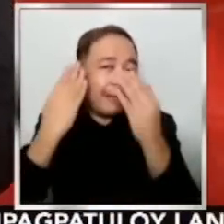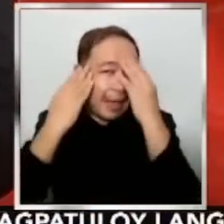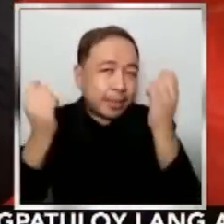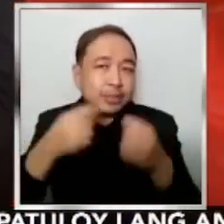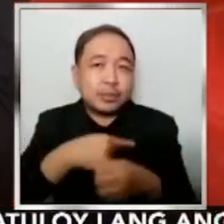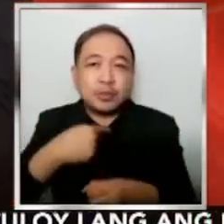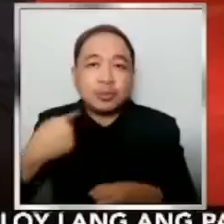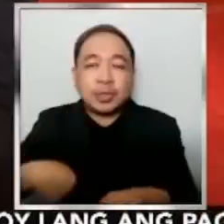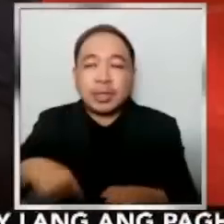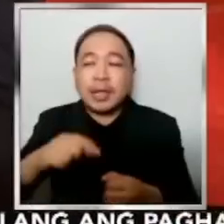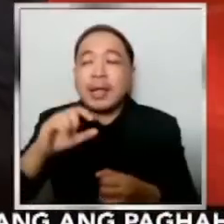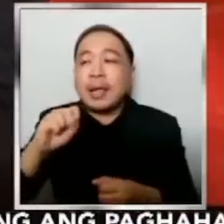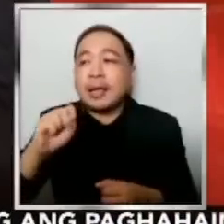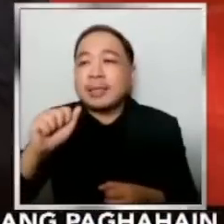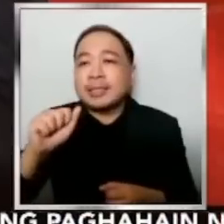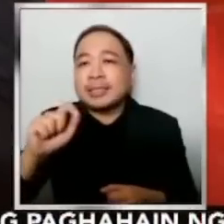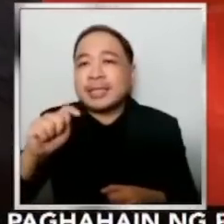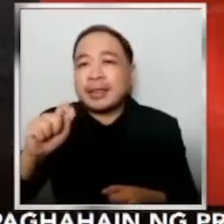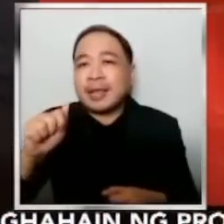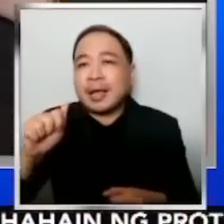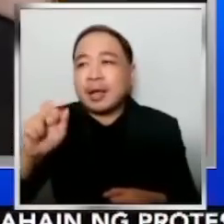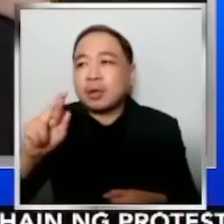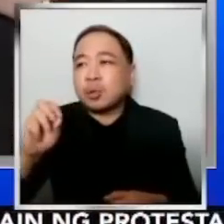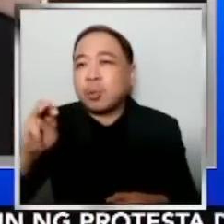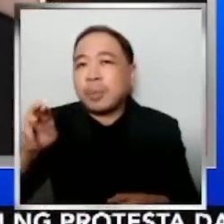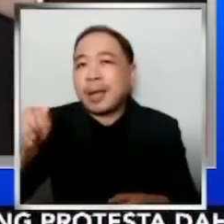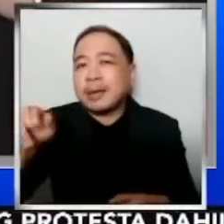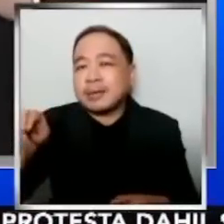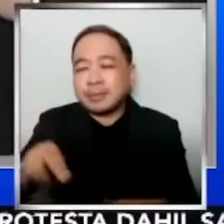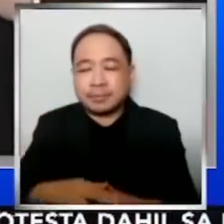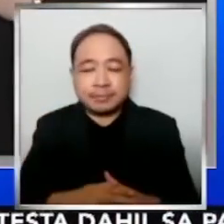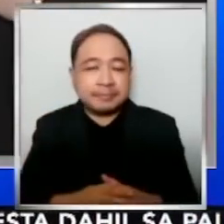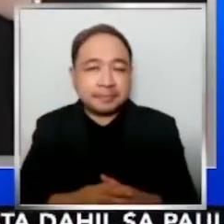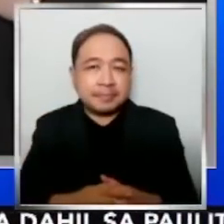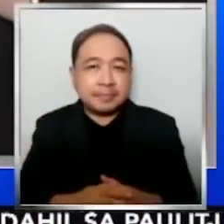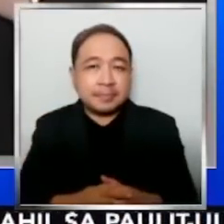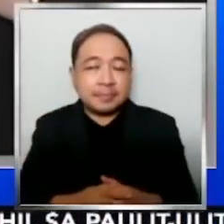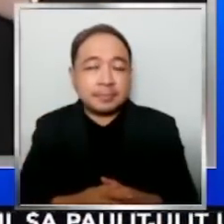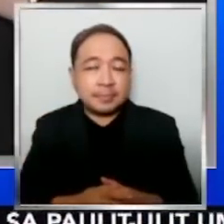Romana. At yan muna ang latest. Balik muna sa Mel. Maraming salamat sa iyo, JP Soriano.